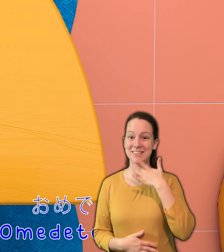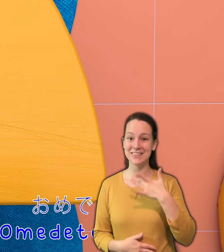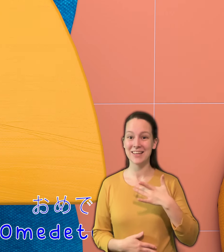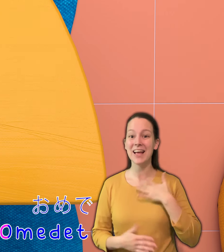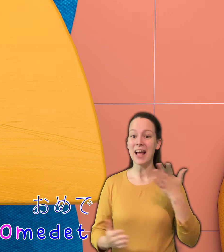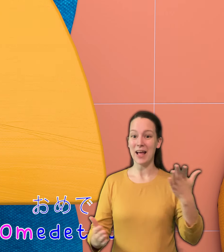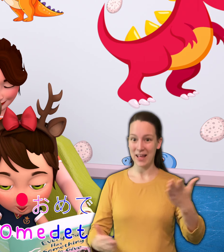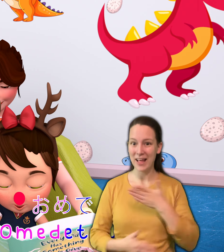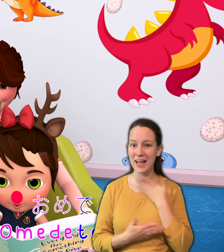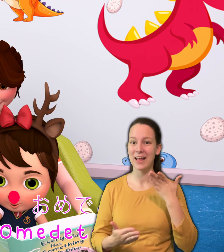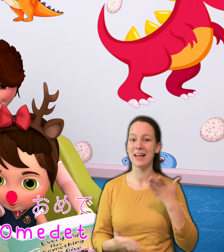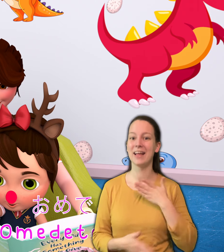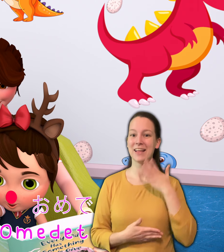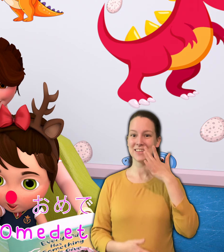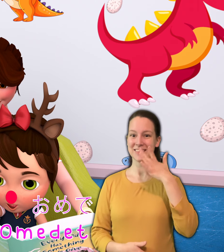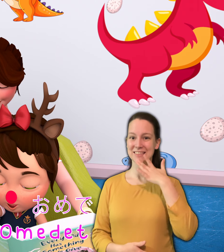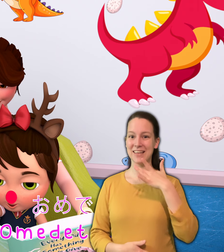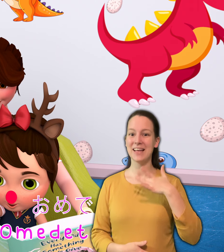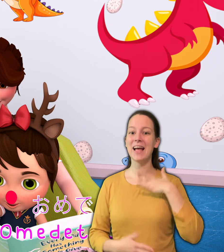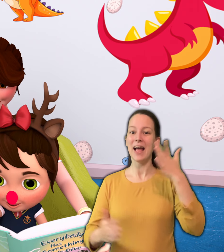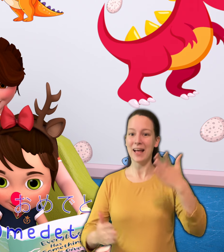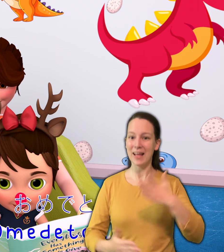誕生日おめでとう